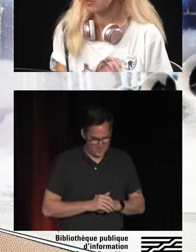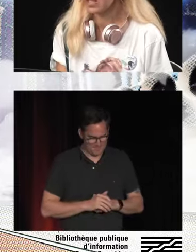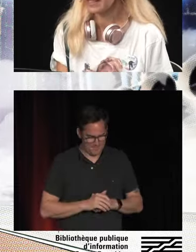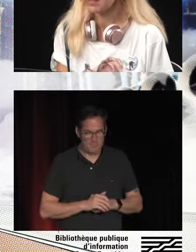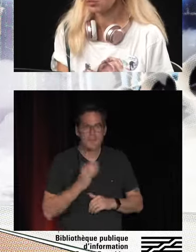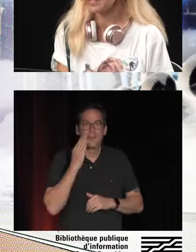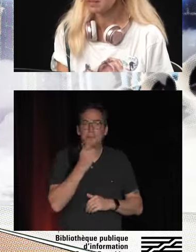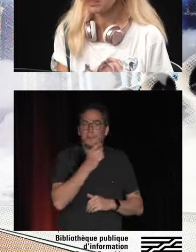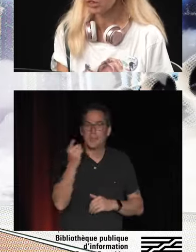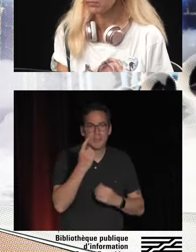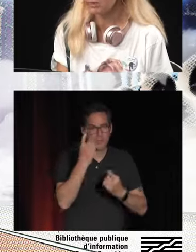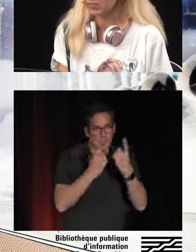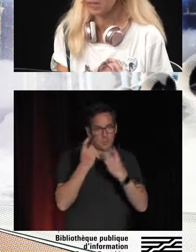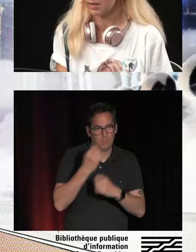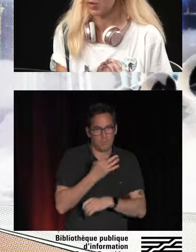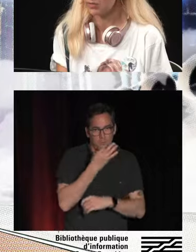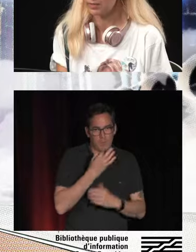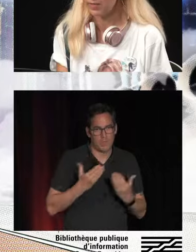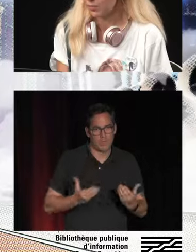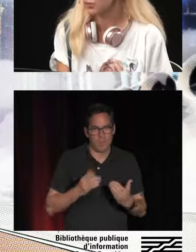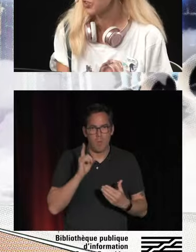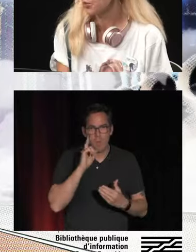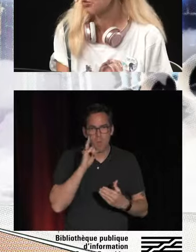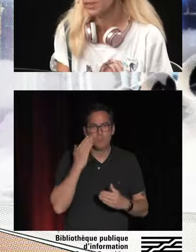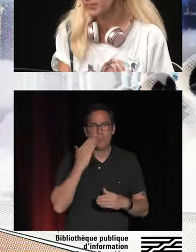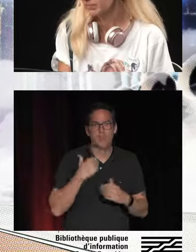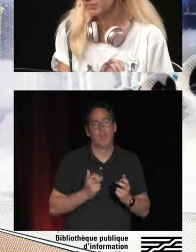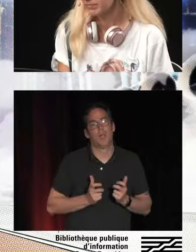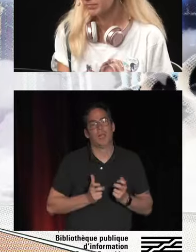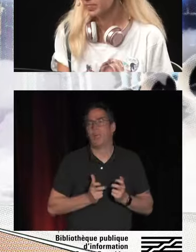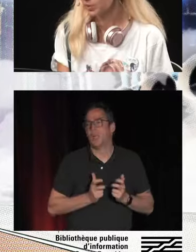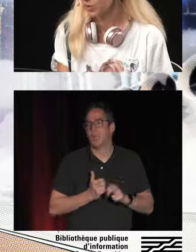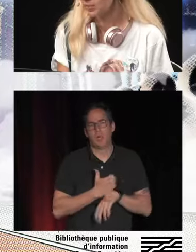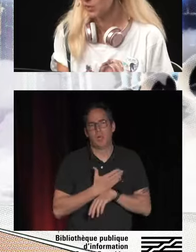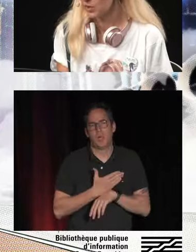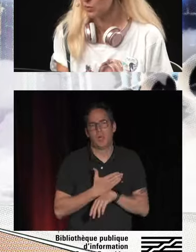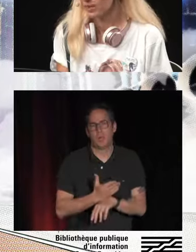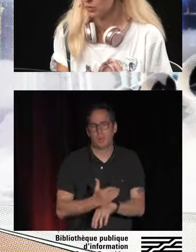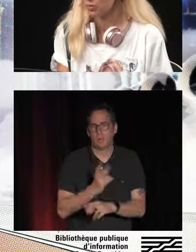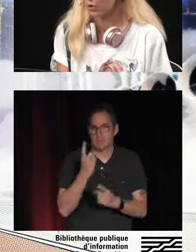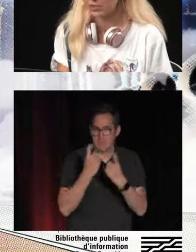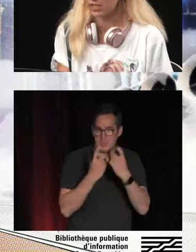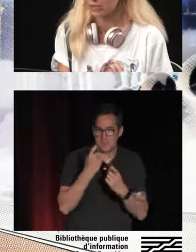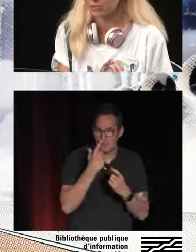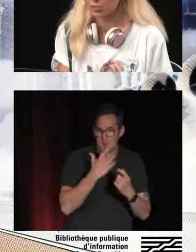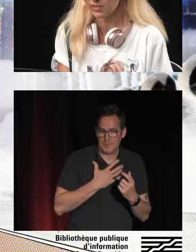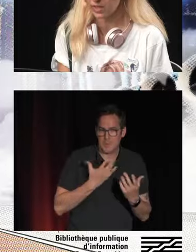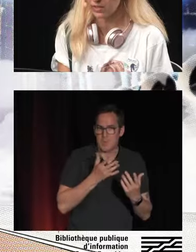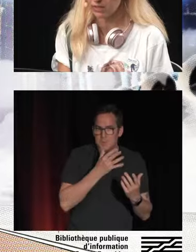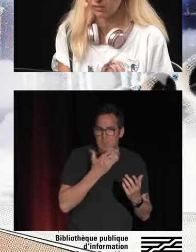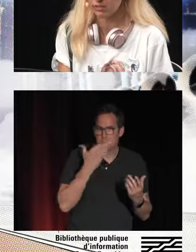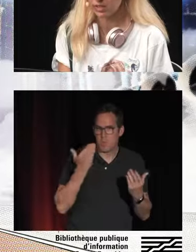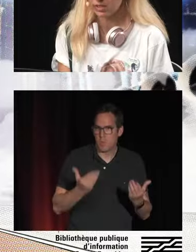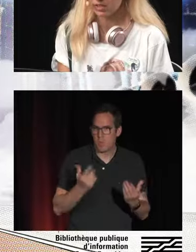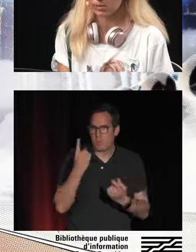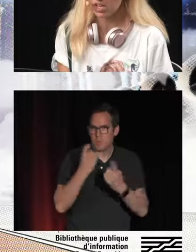En fait, si vous avez des questions, c'est maintenant. Parce que clairement, on va, si on continue de jouer, on n'aura peut-être pas le temps pour les questions. Donc c'est peut-être le moment que ce soit